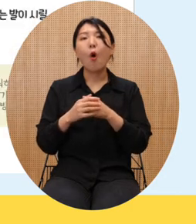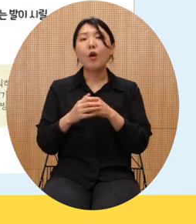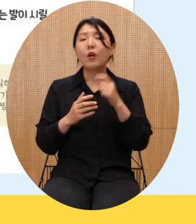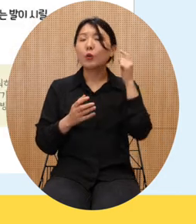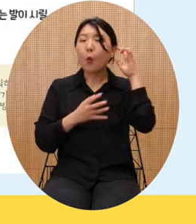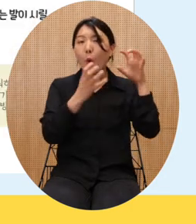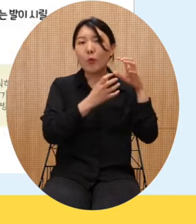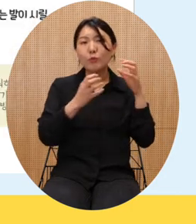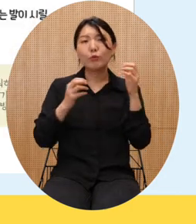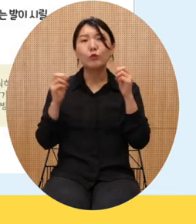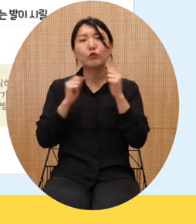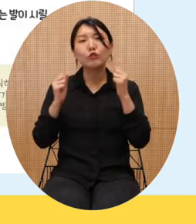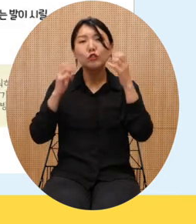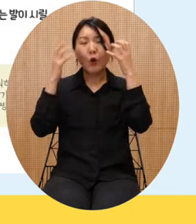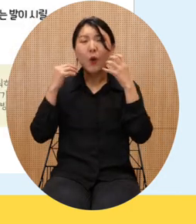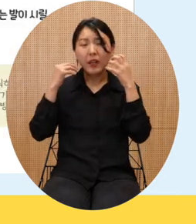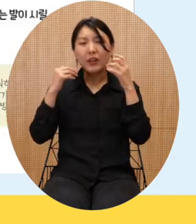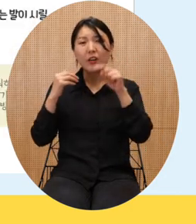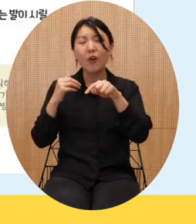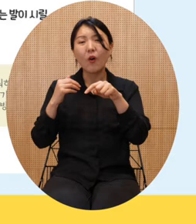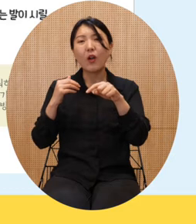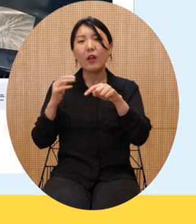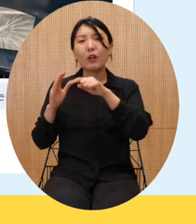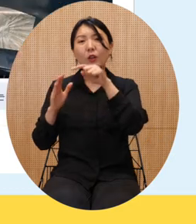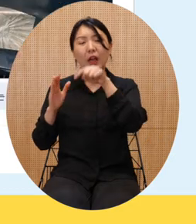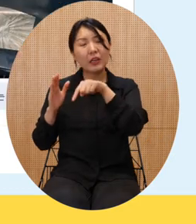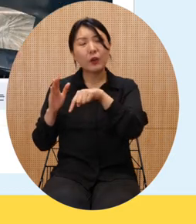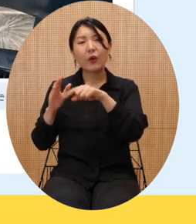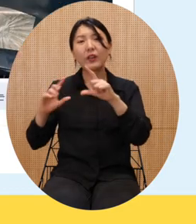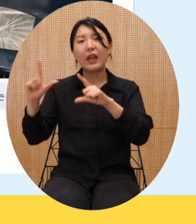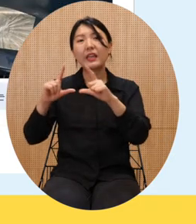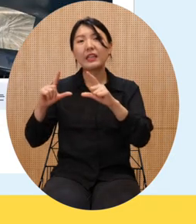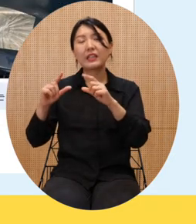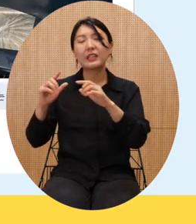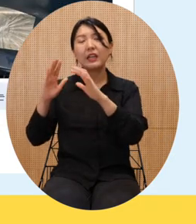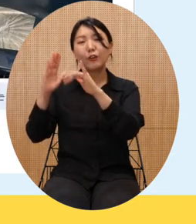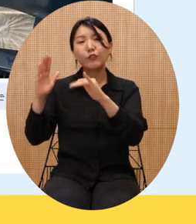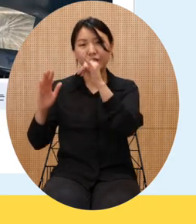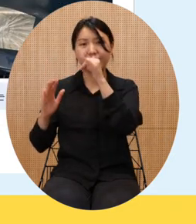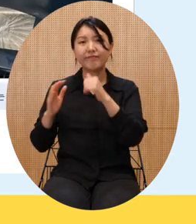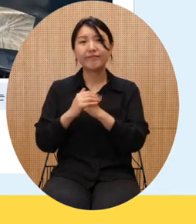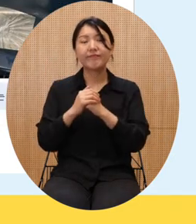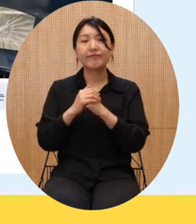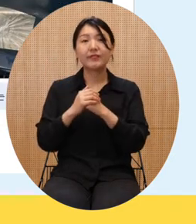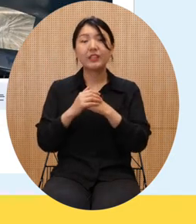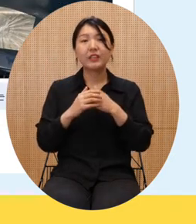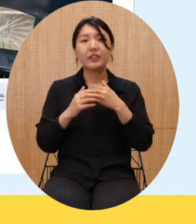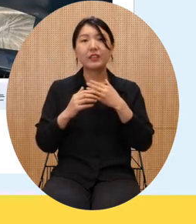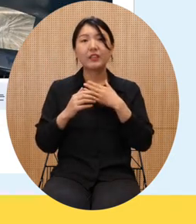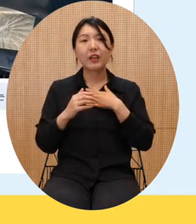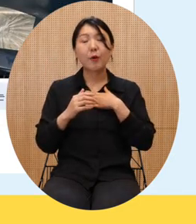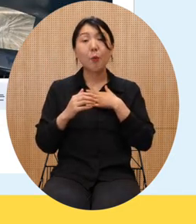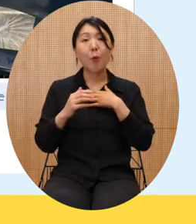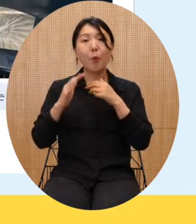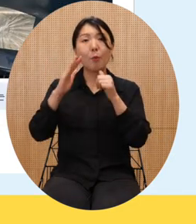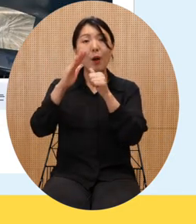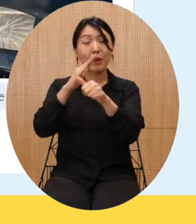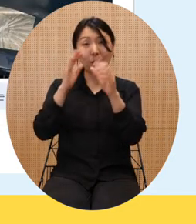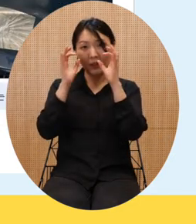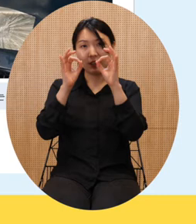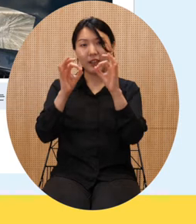있습니다. 악취와 소음, 추위와 더위 문제도 있고, 그다음에 저희 이제 방문해서 본